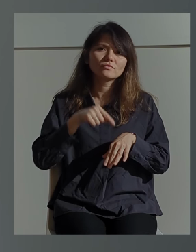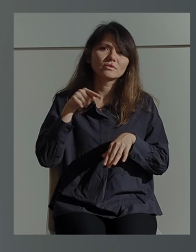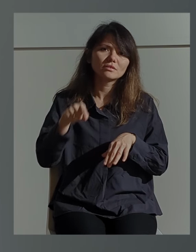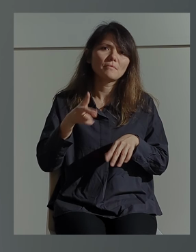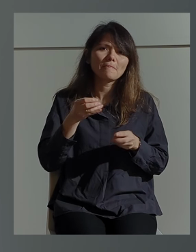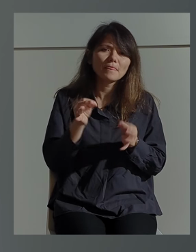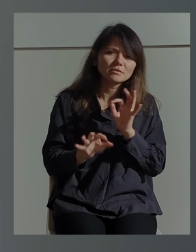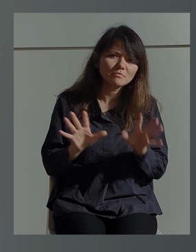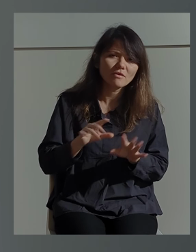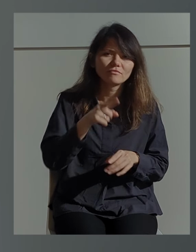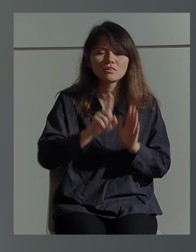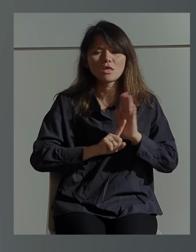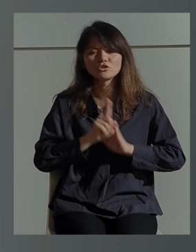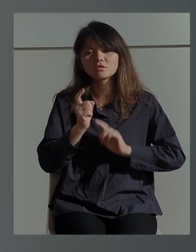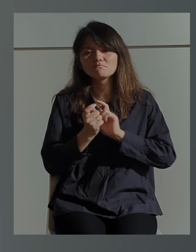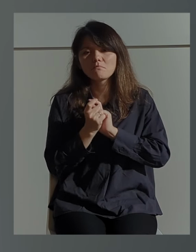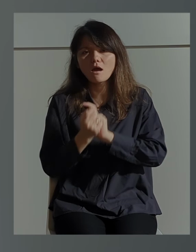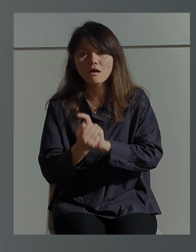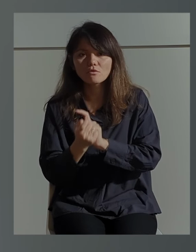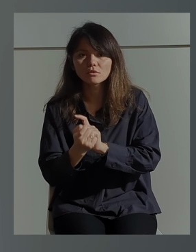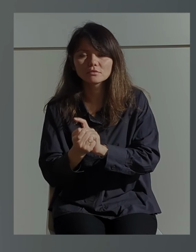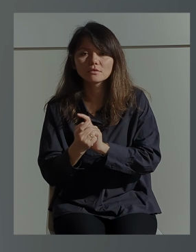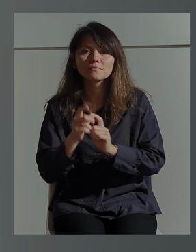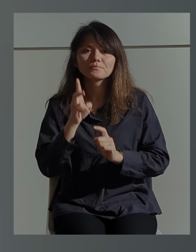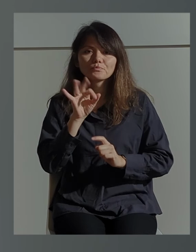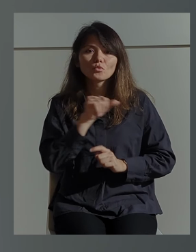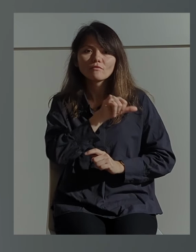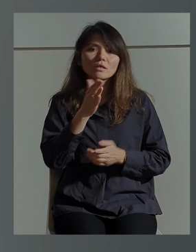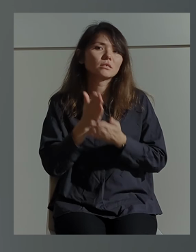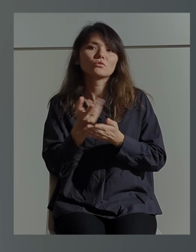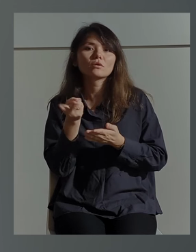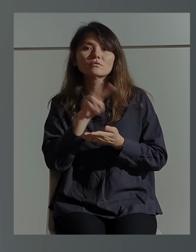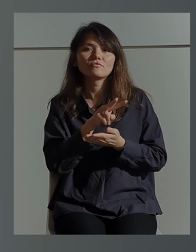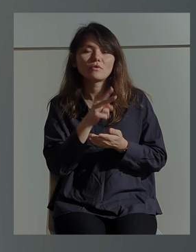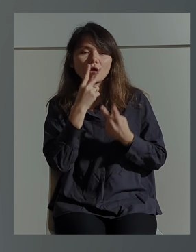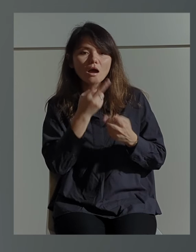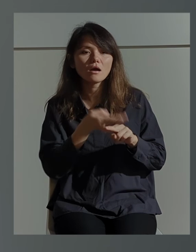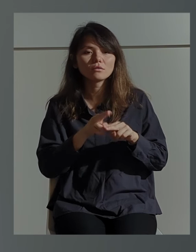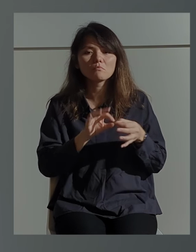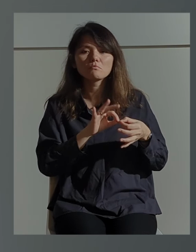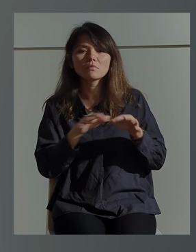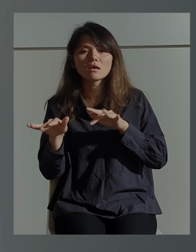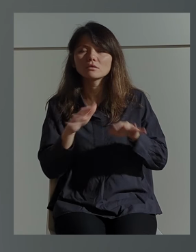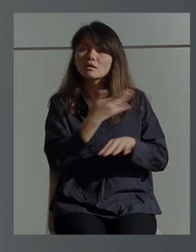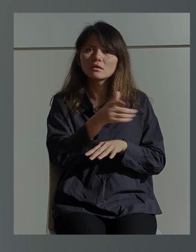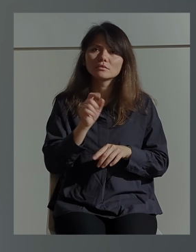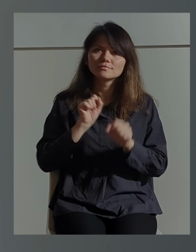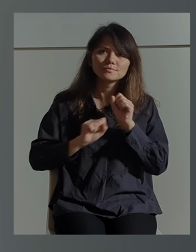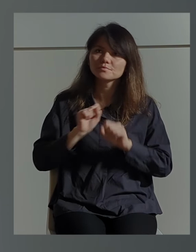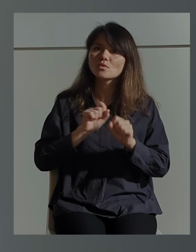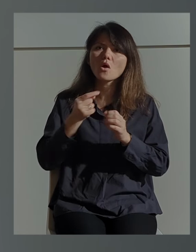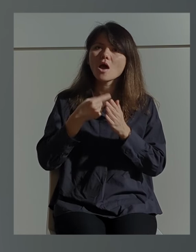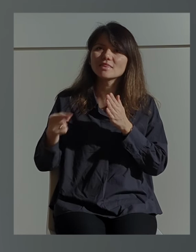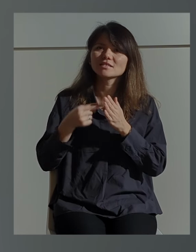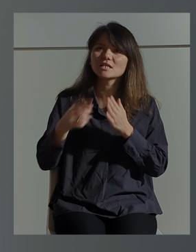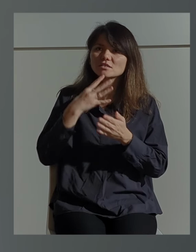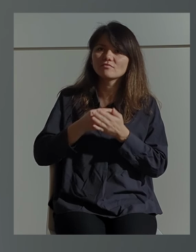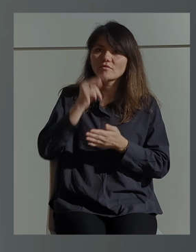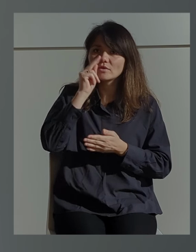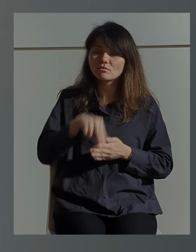начинаете с ним бороться но в конце концов У вас есть только две опции процесс не прекратится Если вы будете отрицать свою вину процесс